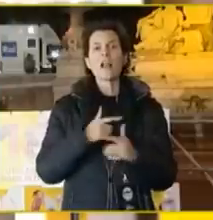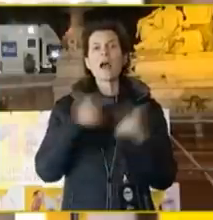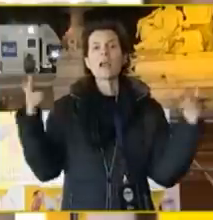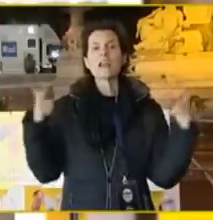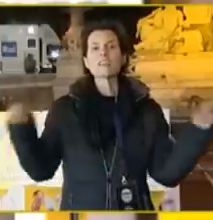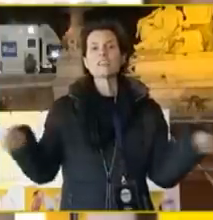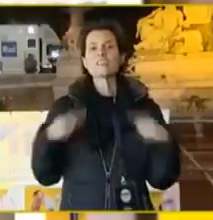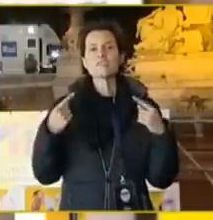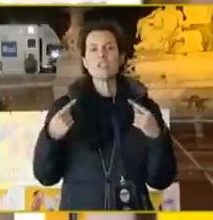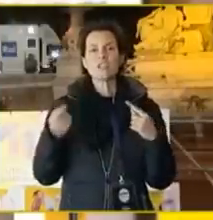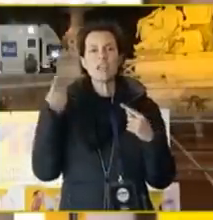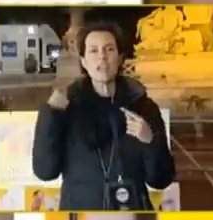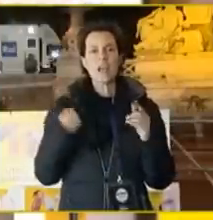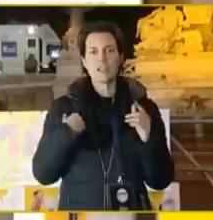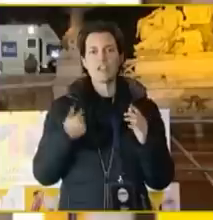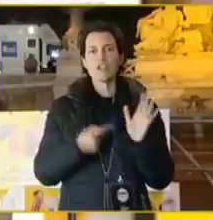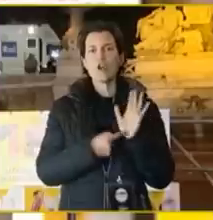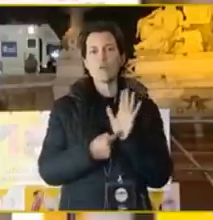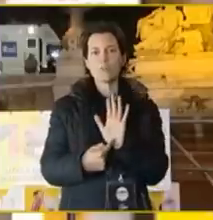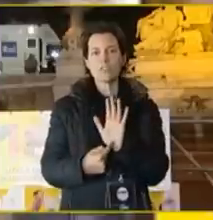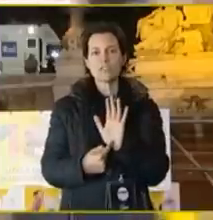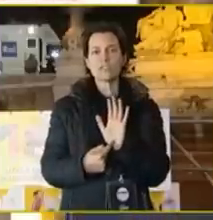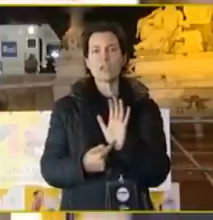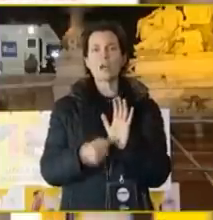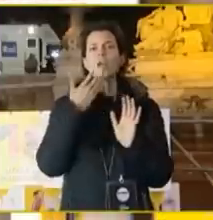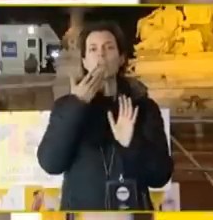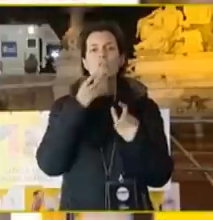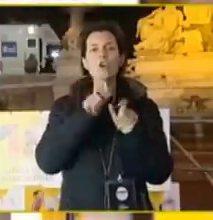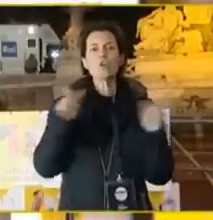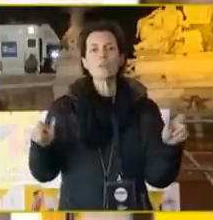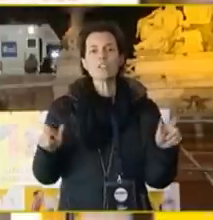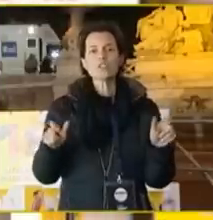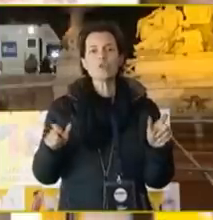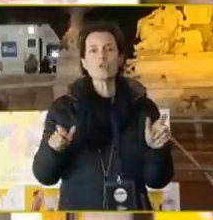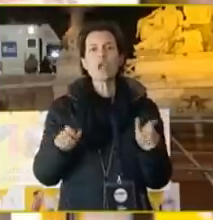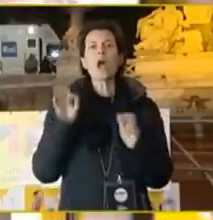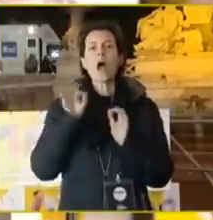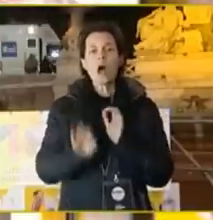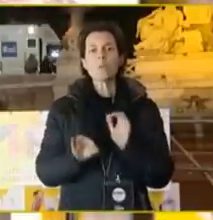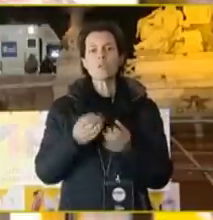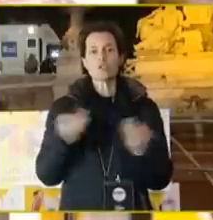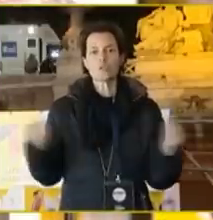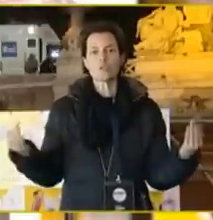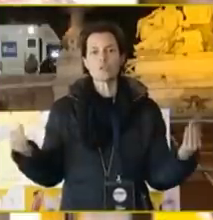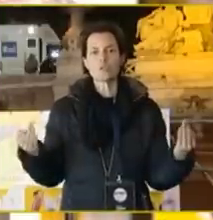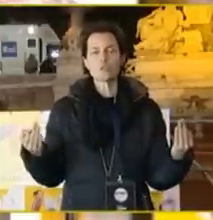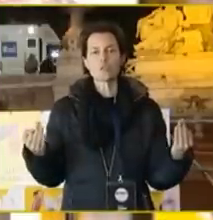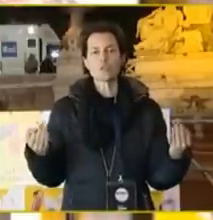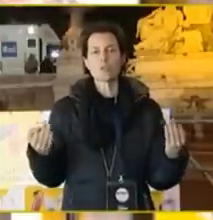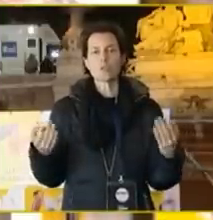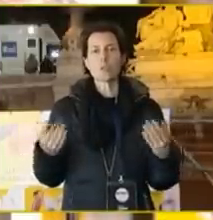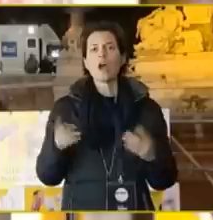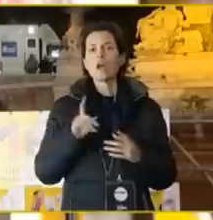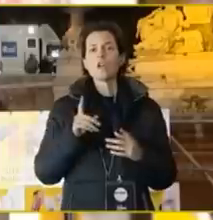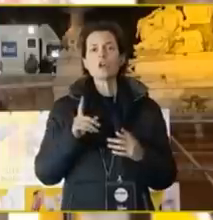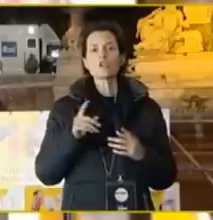abbiamo lanciato ieri è mettere persone al posto giusto e poi sfidare tutti gli altri sul perché no, non sul perché